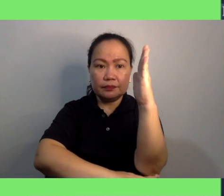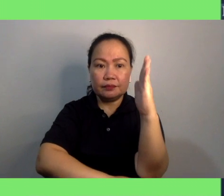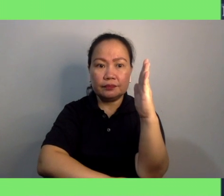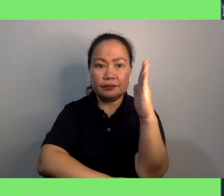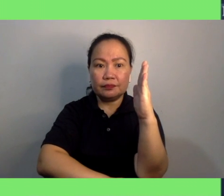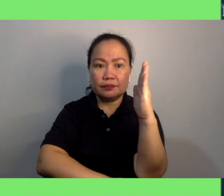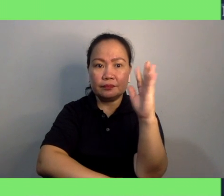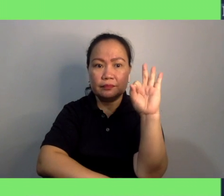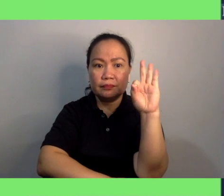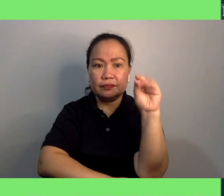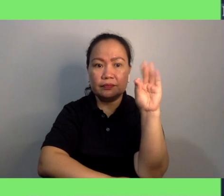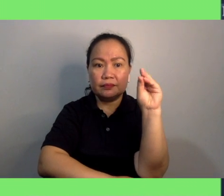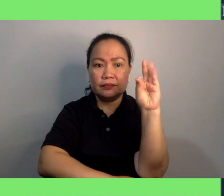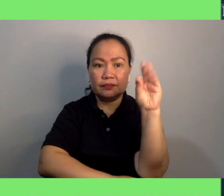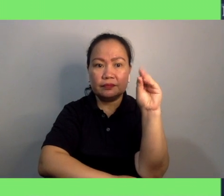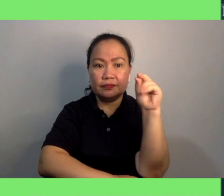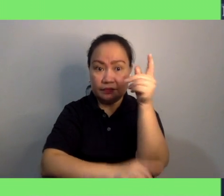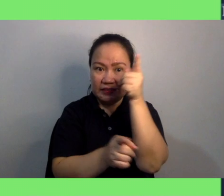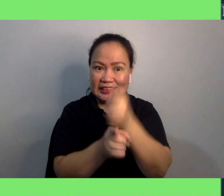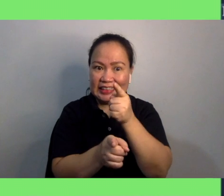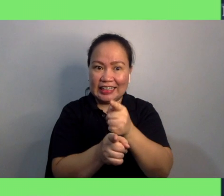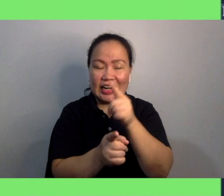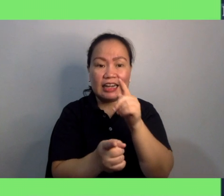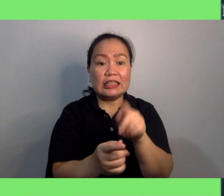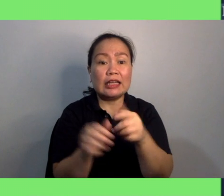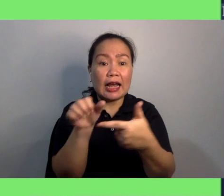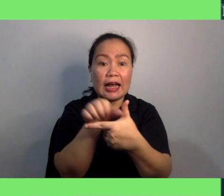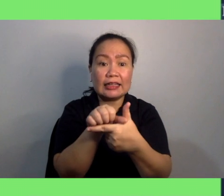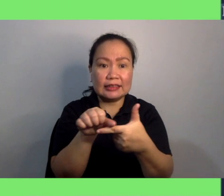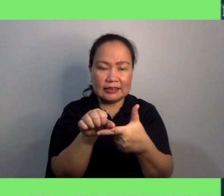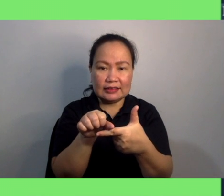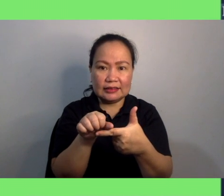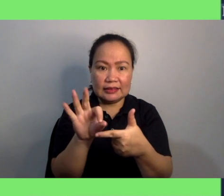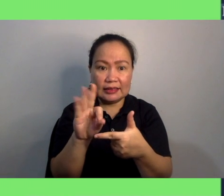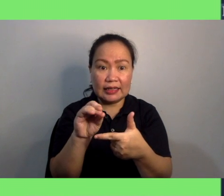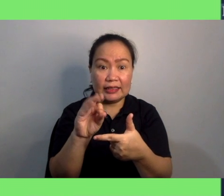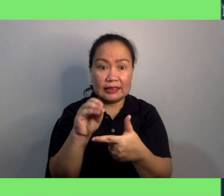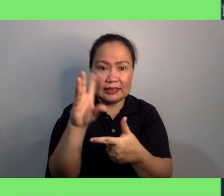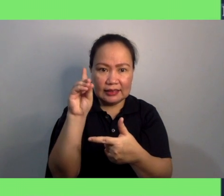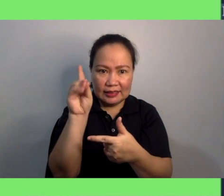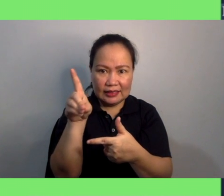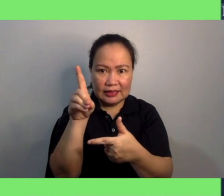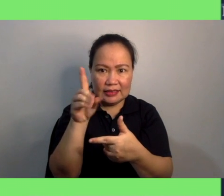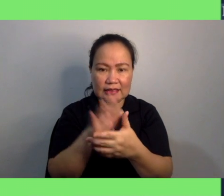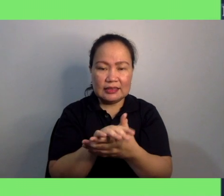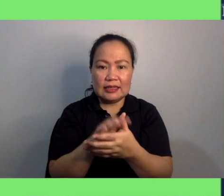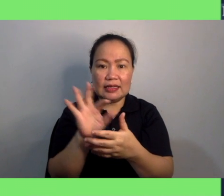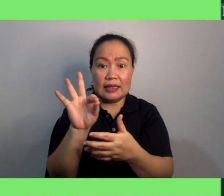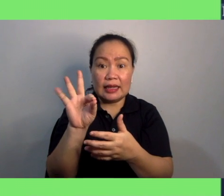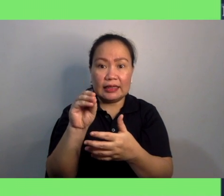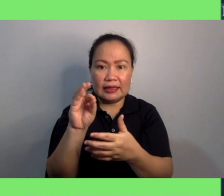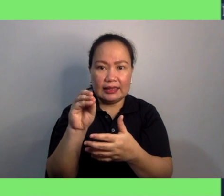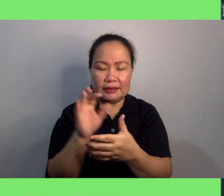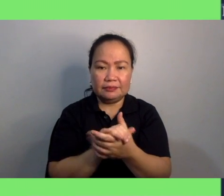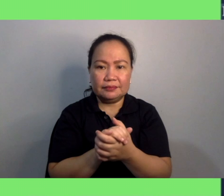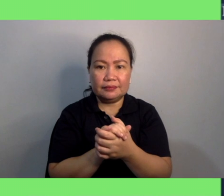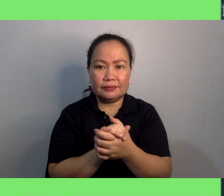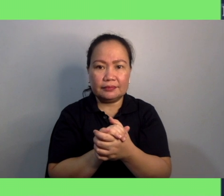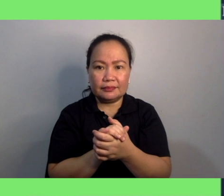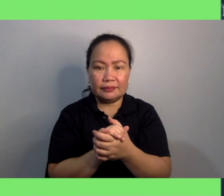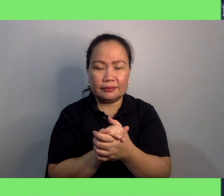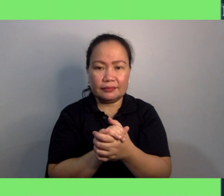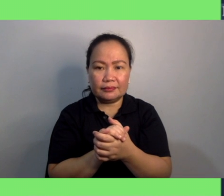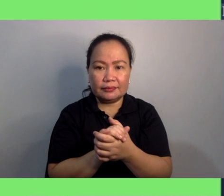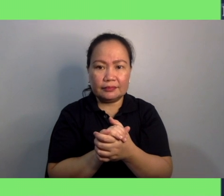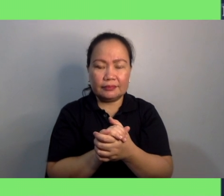Nag-end siya dito sa 90. So, therefore, this angle measures 90 degrees. Okay. So,